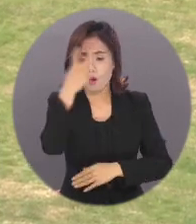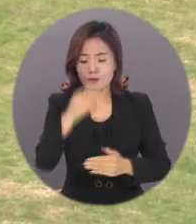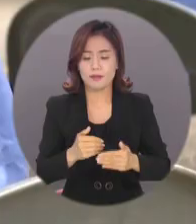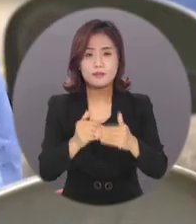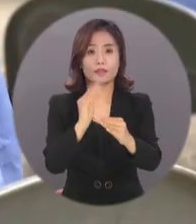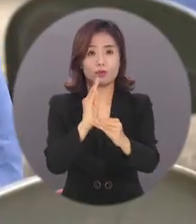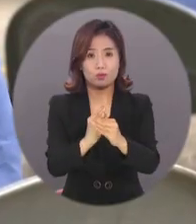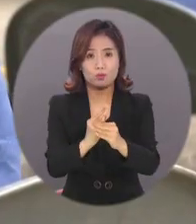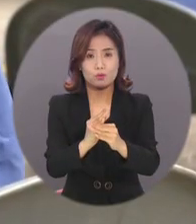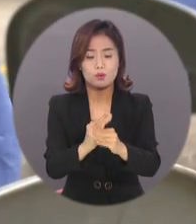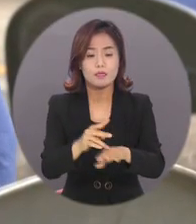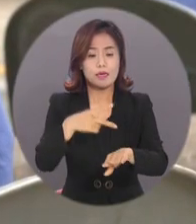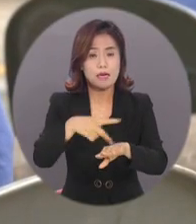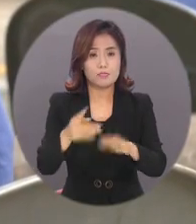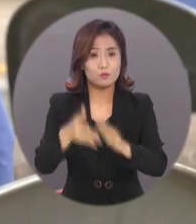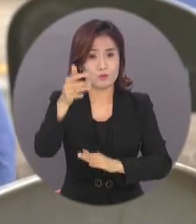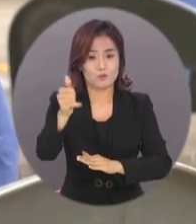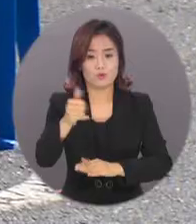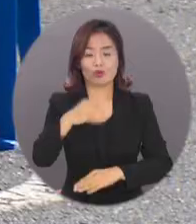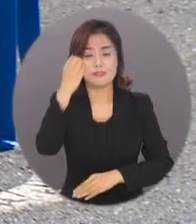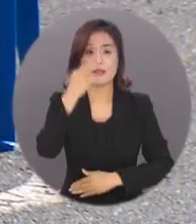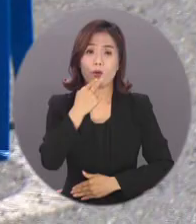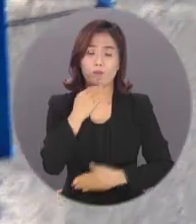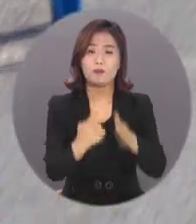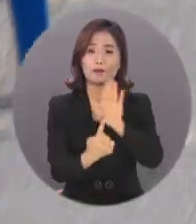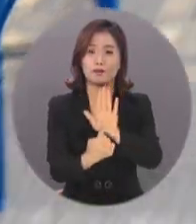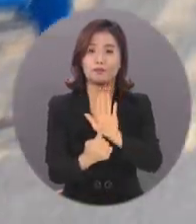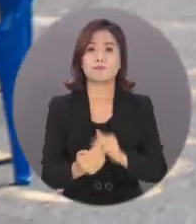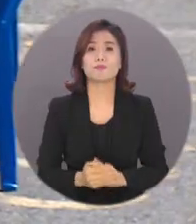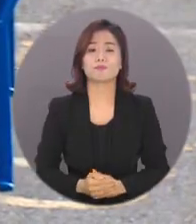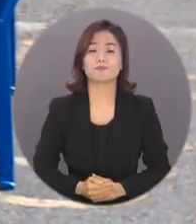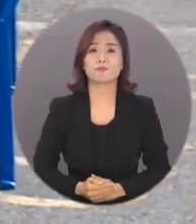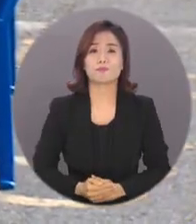진행 중인 가운데 이 군수는 음성 판정을 받았습니다. MBC 뉴스 김진선입니다.